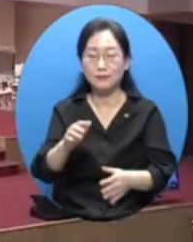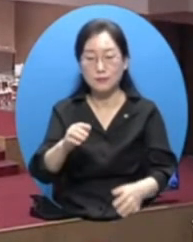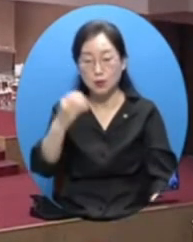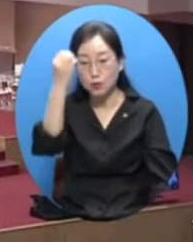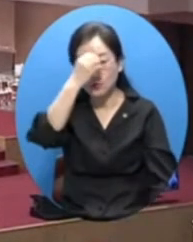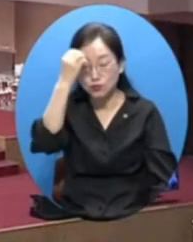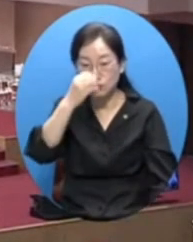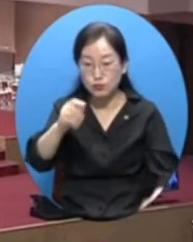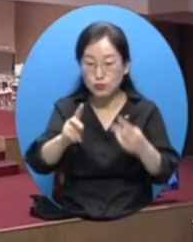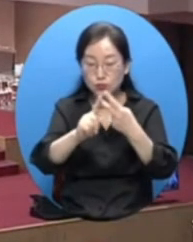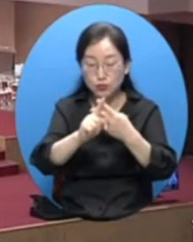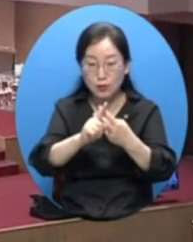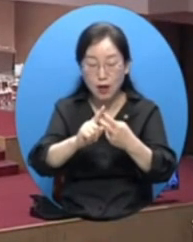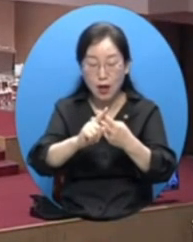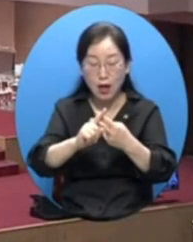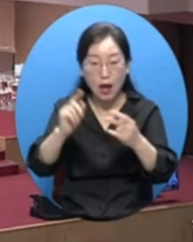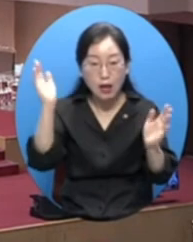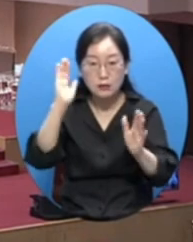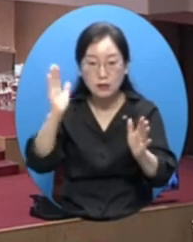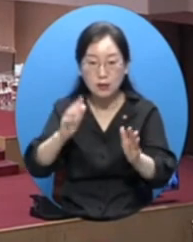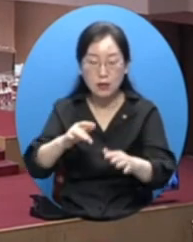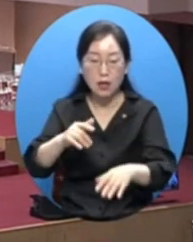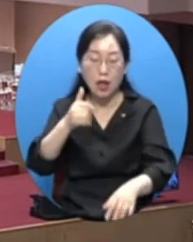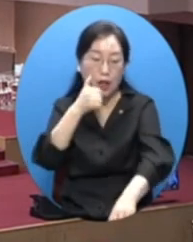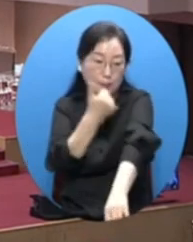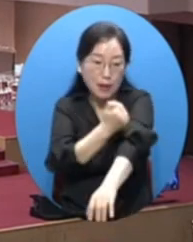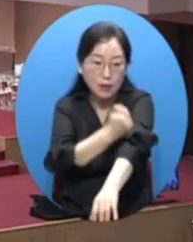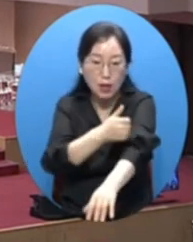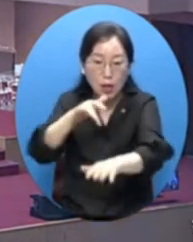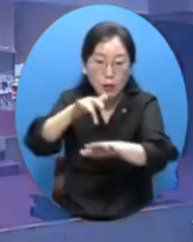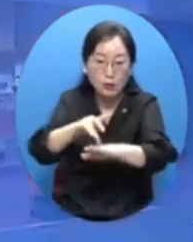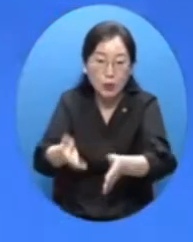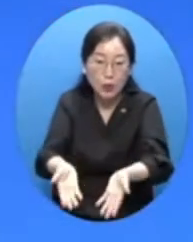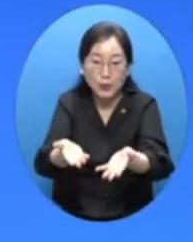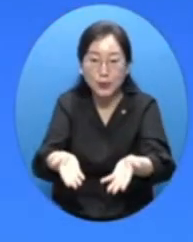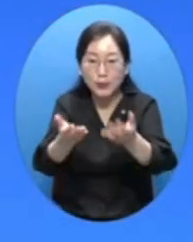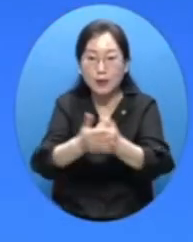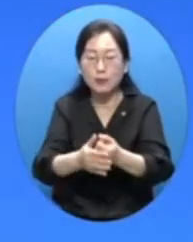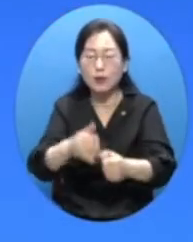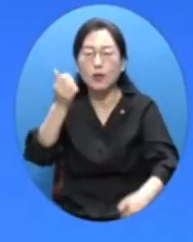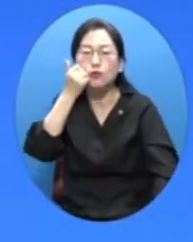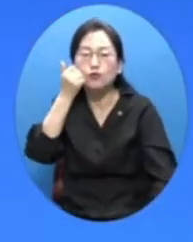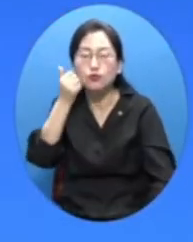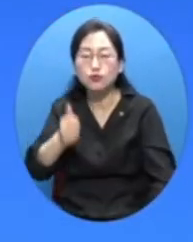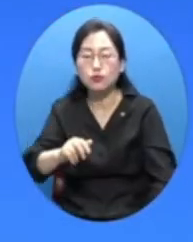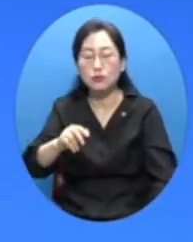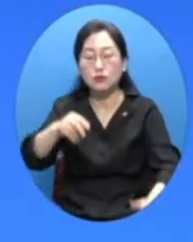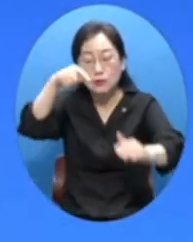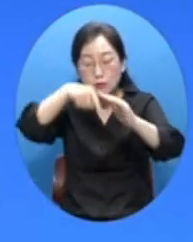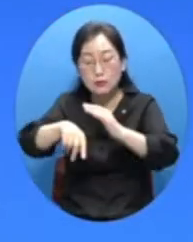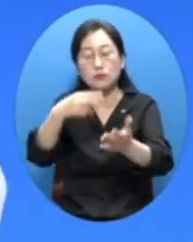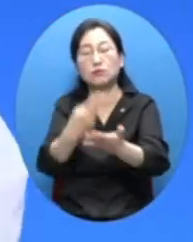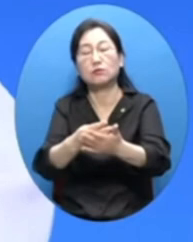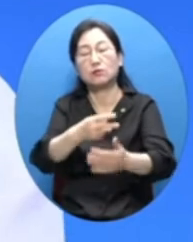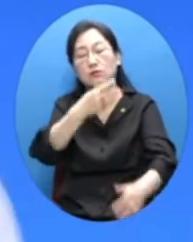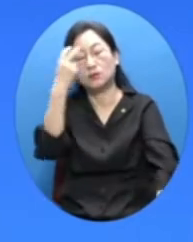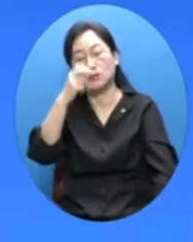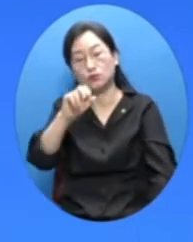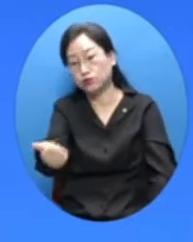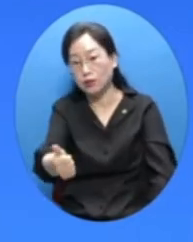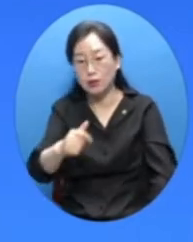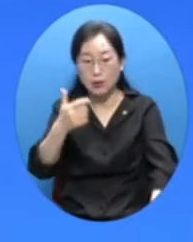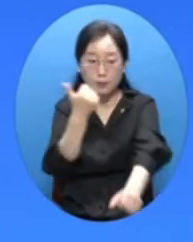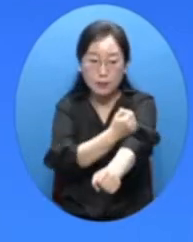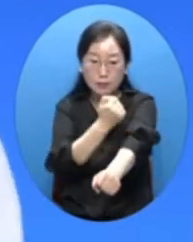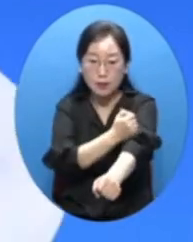중고등학생까지 막 마약이 퍼져갖고 마약 귀신이 들어와가지고 마약해갖고 어떤 애가 지하 주차장에 쓰러져 있는 거 보니까 죽었어요. 왜 마약에 중독돼서